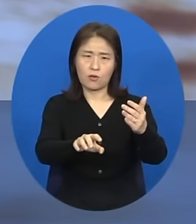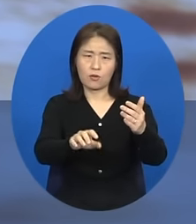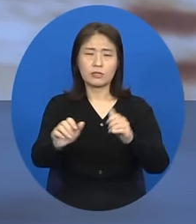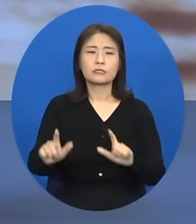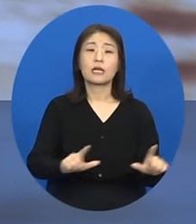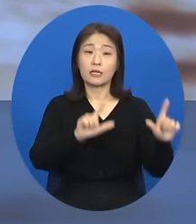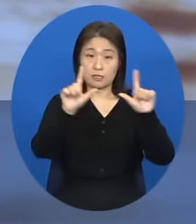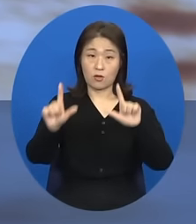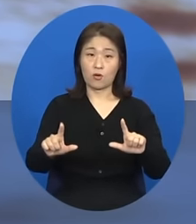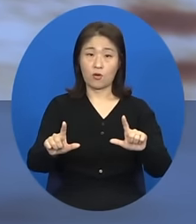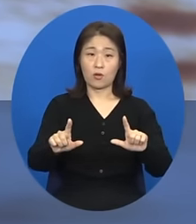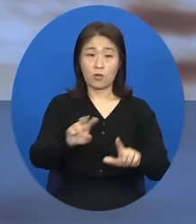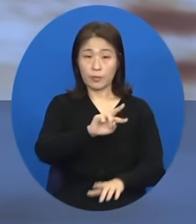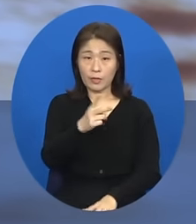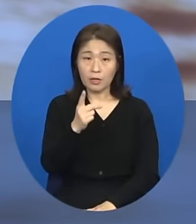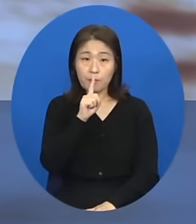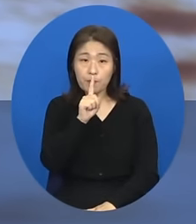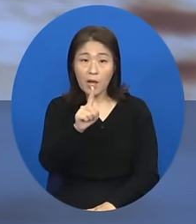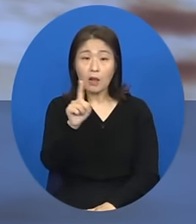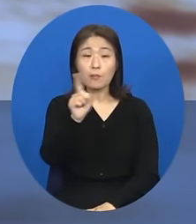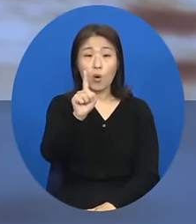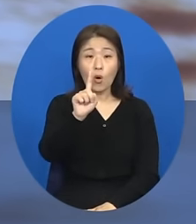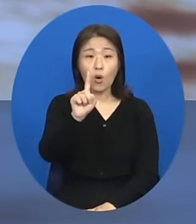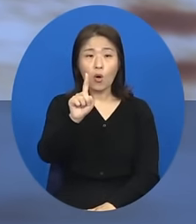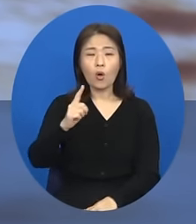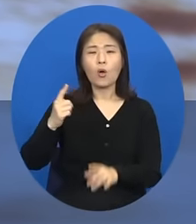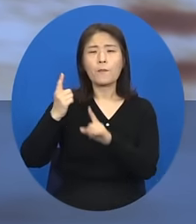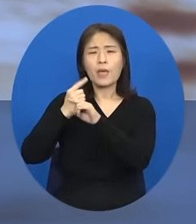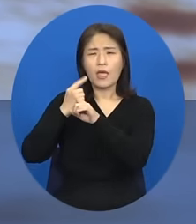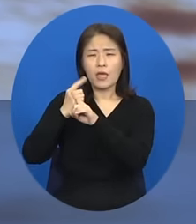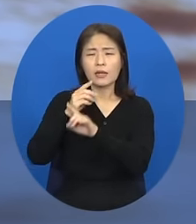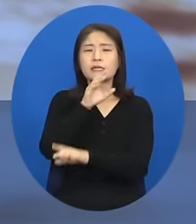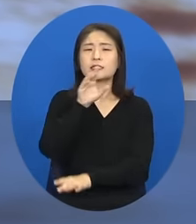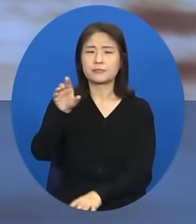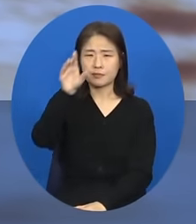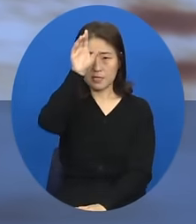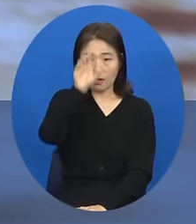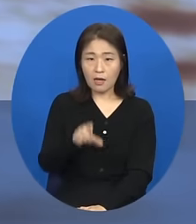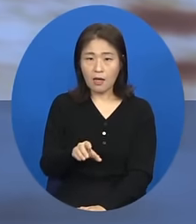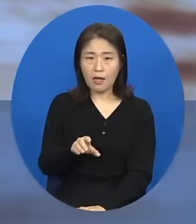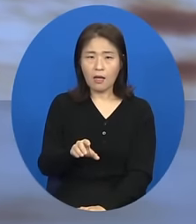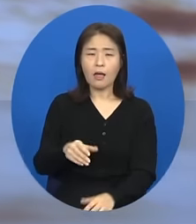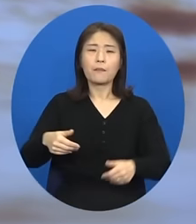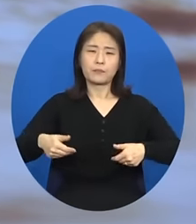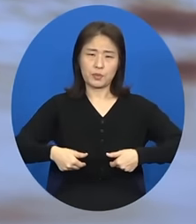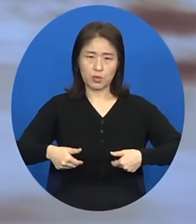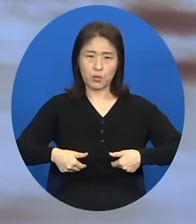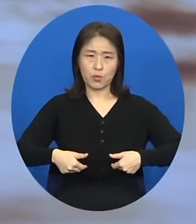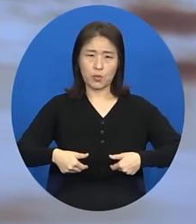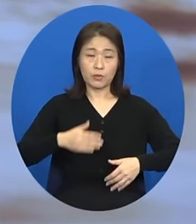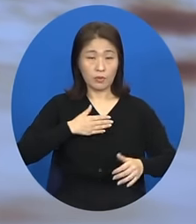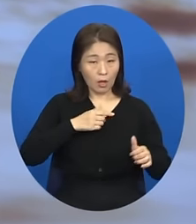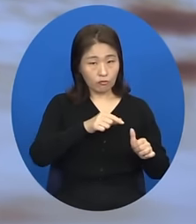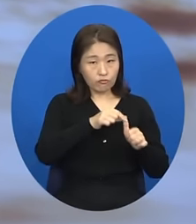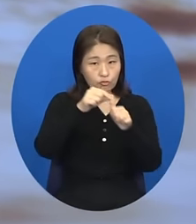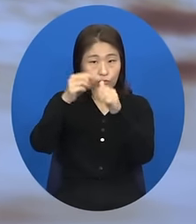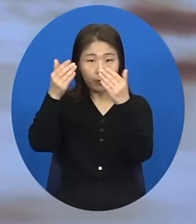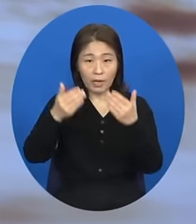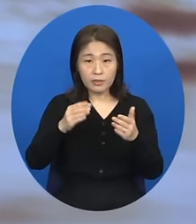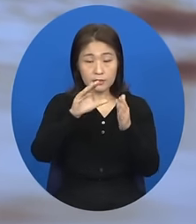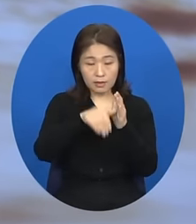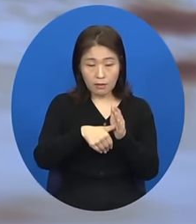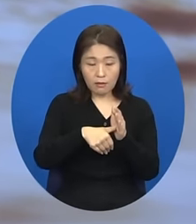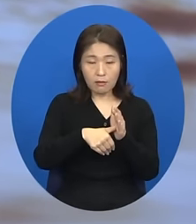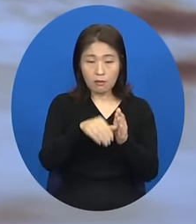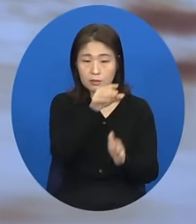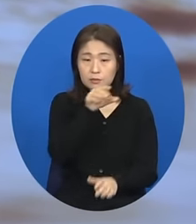말을 다른 말로 하면 매일의 십자가가 우리의 삶에 필요한 거예요. 여러분, 우리는 구원을 받았을 때 십자가가